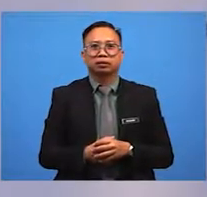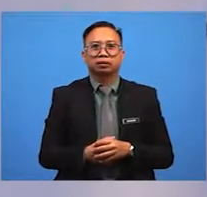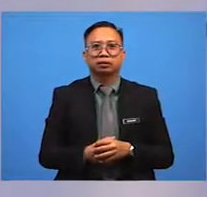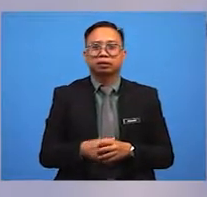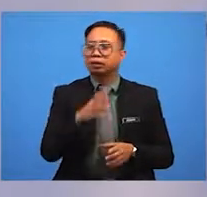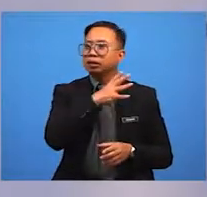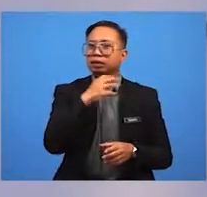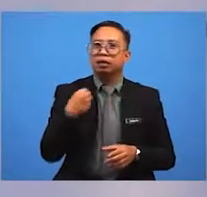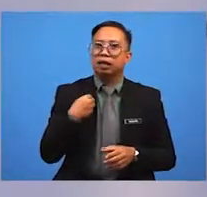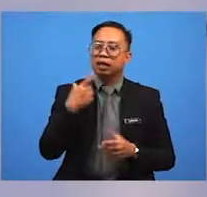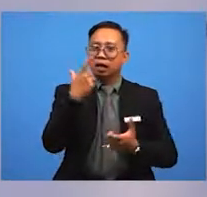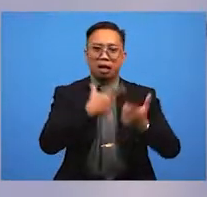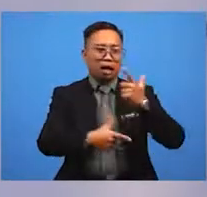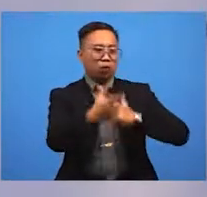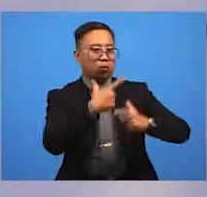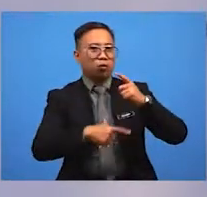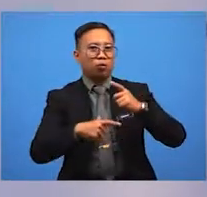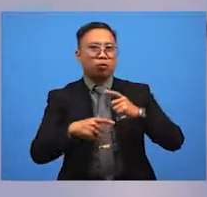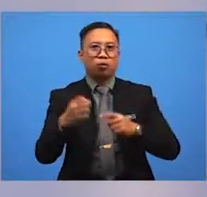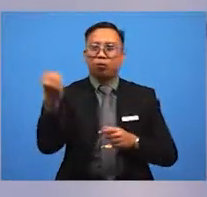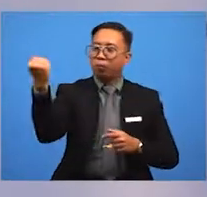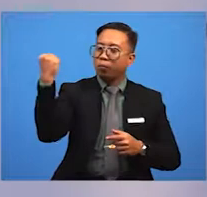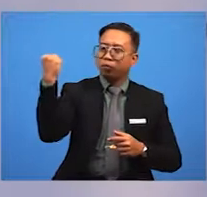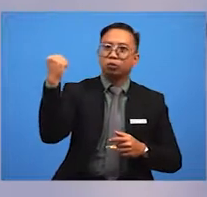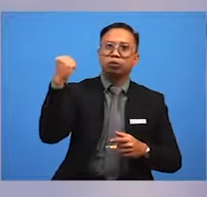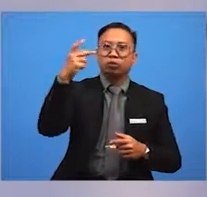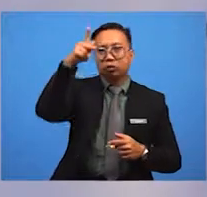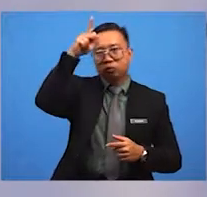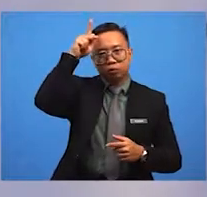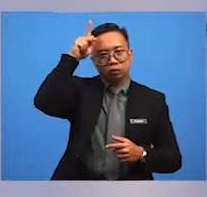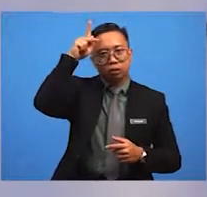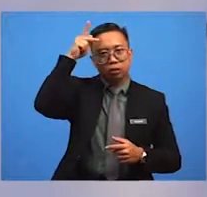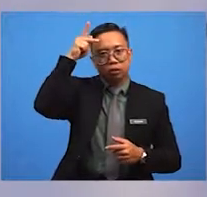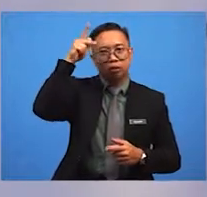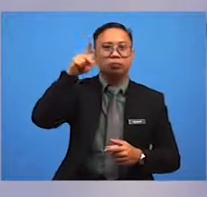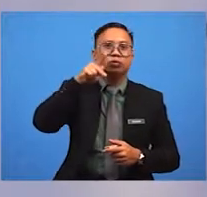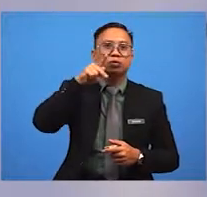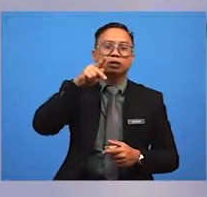dan berlakon sebagai putera atau puteri bunga.